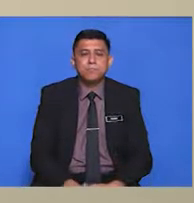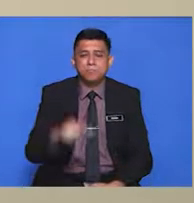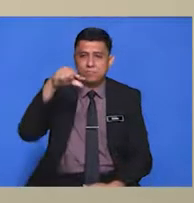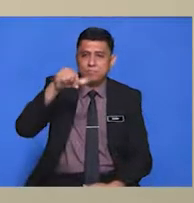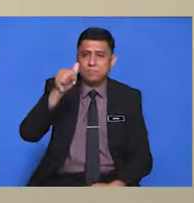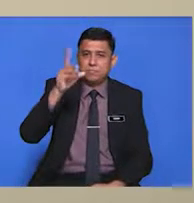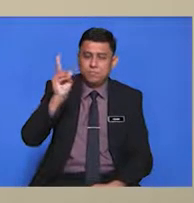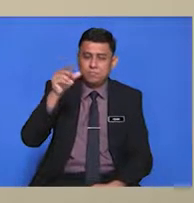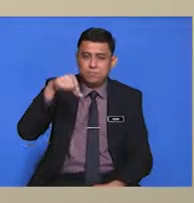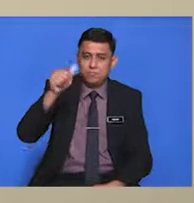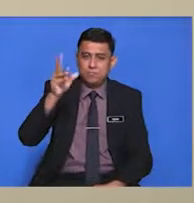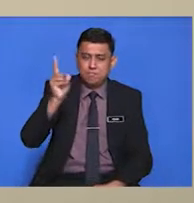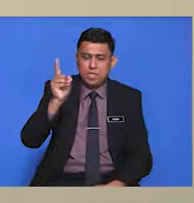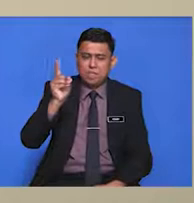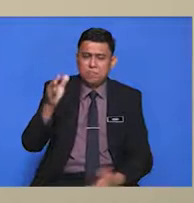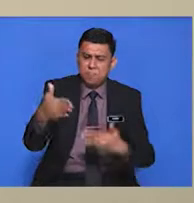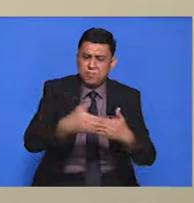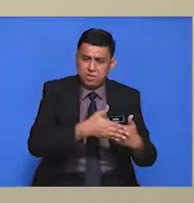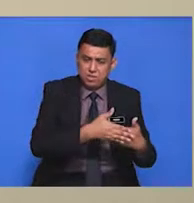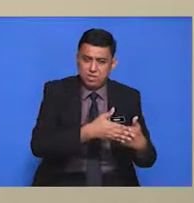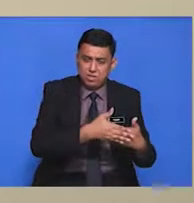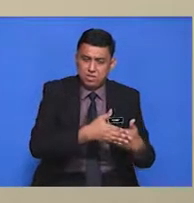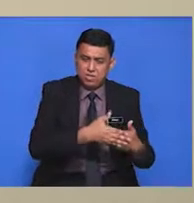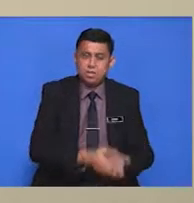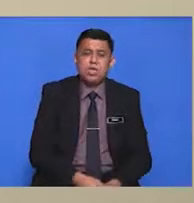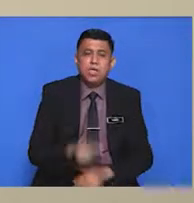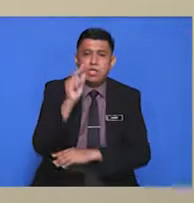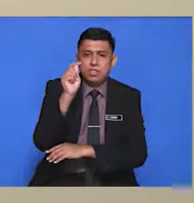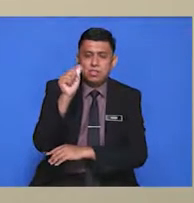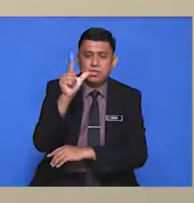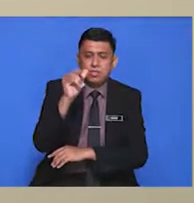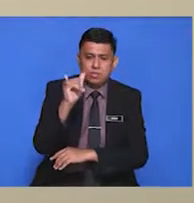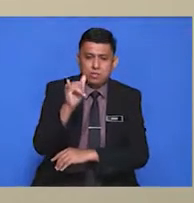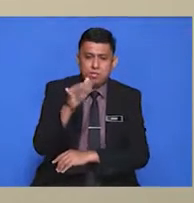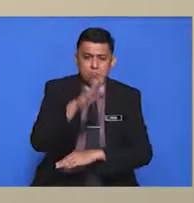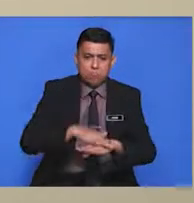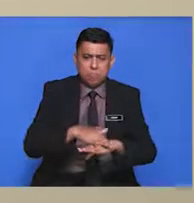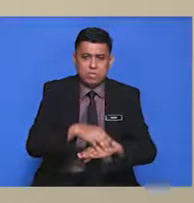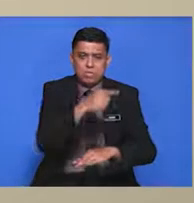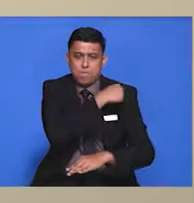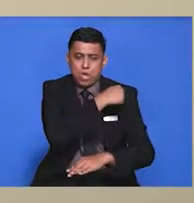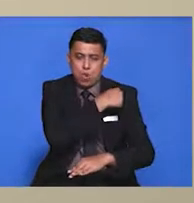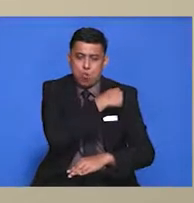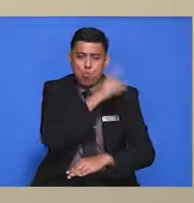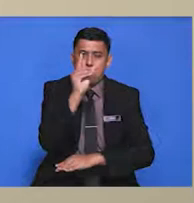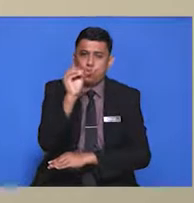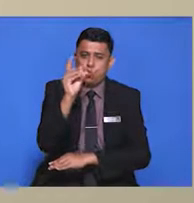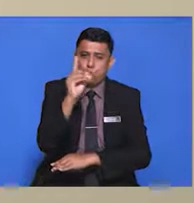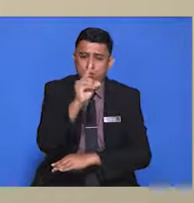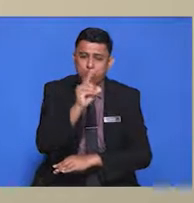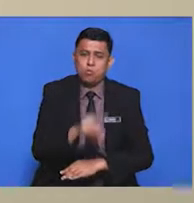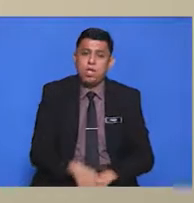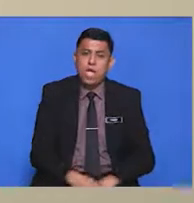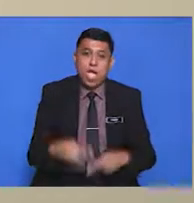Kod-kod yang paling dekat dengan keluarga Talia melompat lantas mendarat di bahu Dodo. Anehnya,